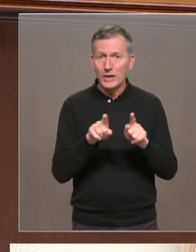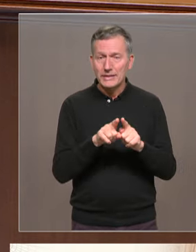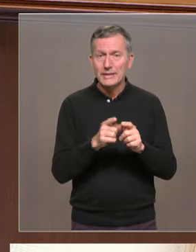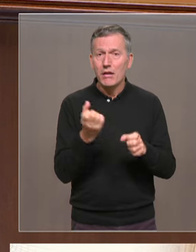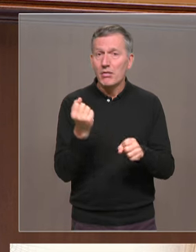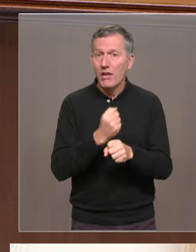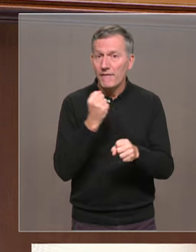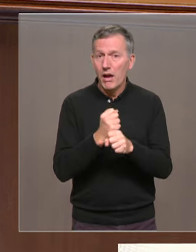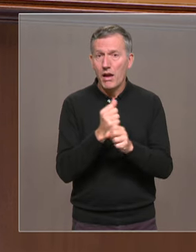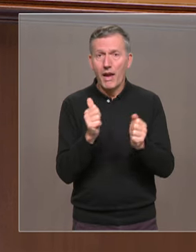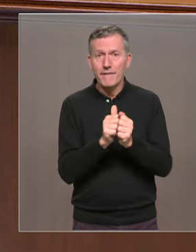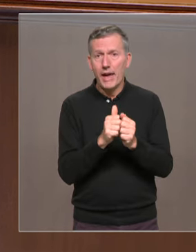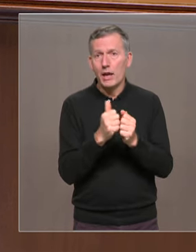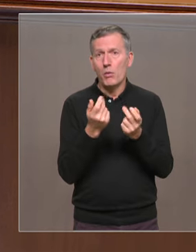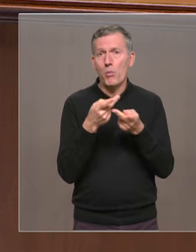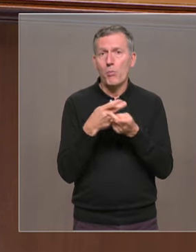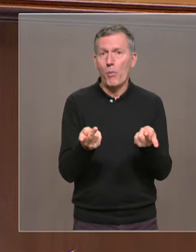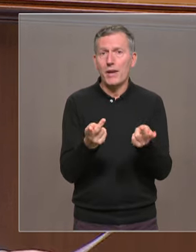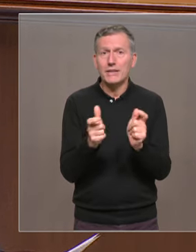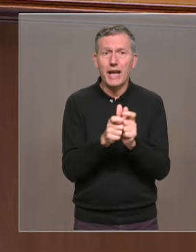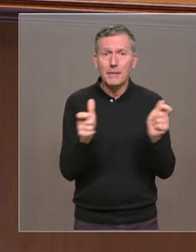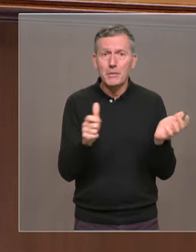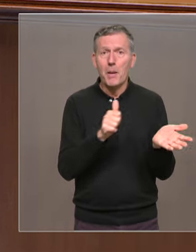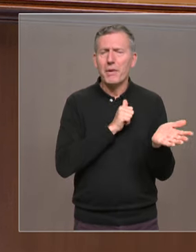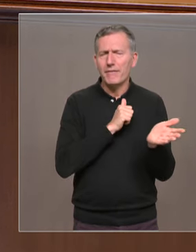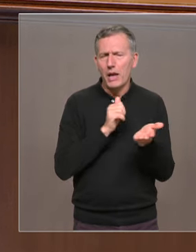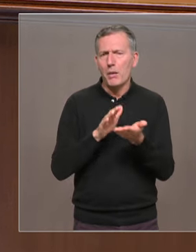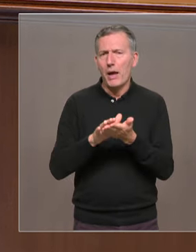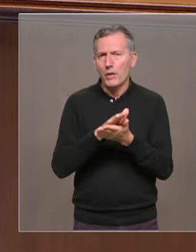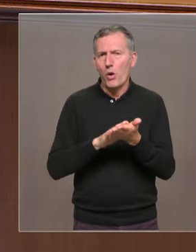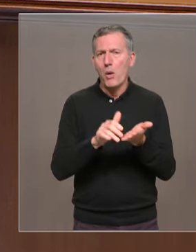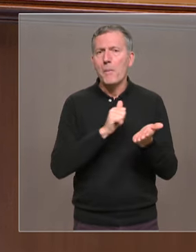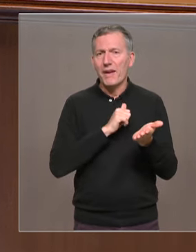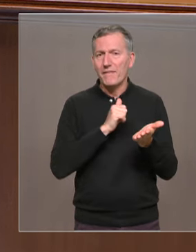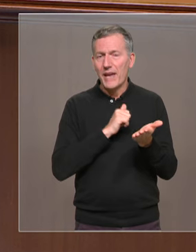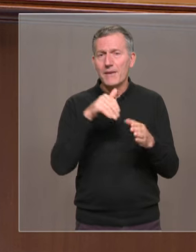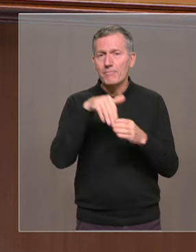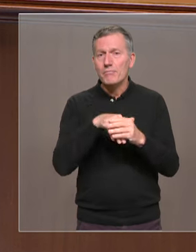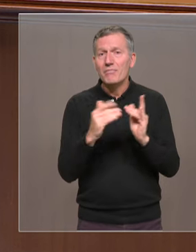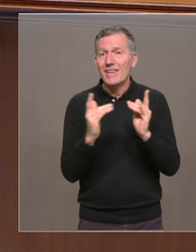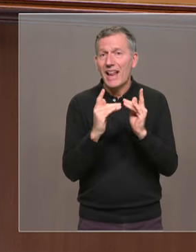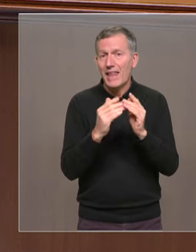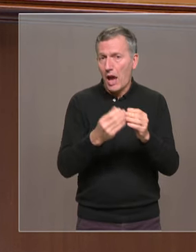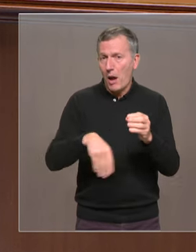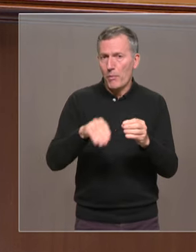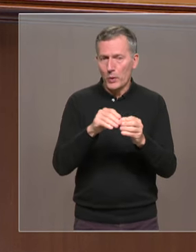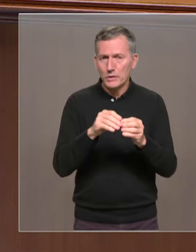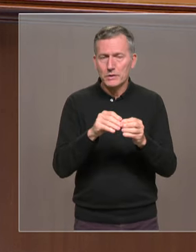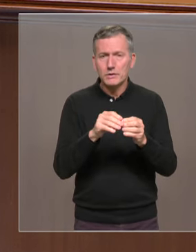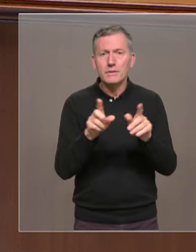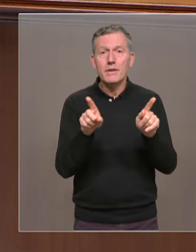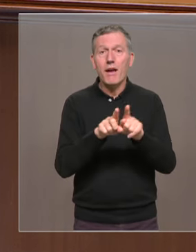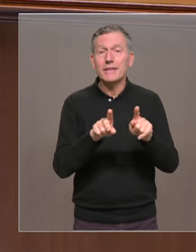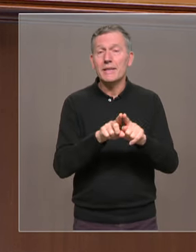avec les offreurs publics, les établissements privés, pardon, pour obtenir là aussi des lits supplémentaires. Nous avons